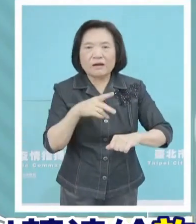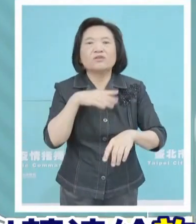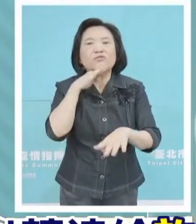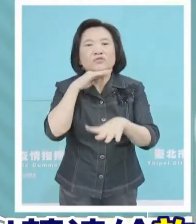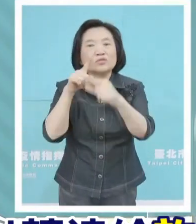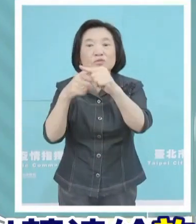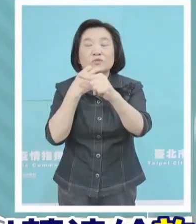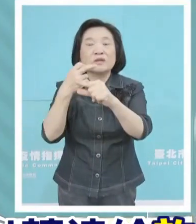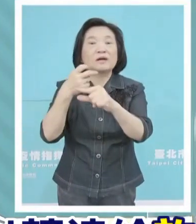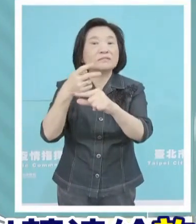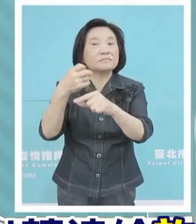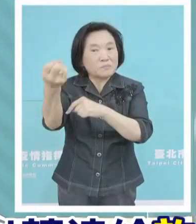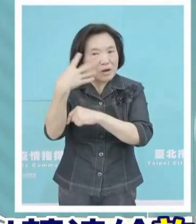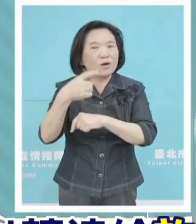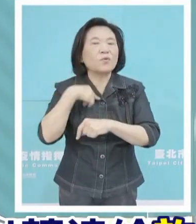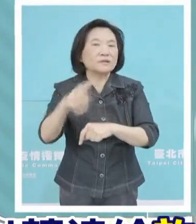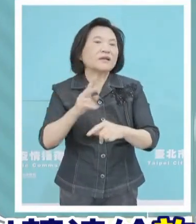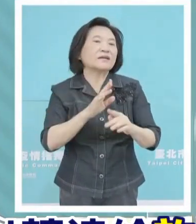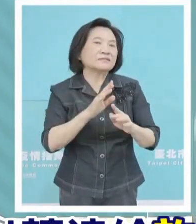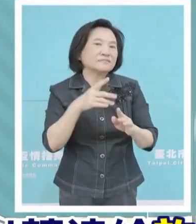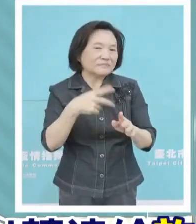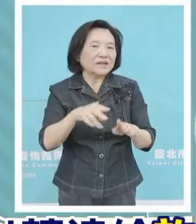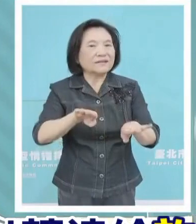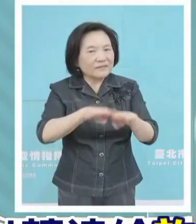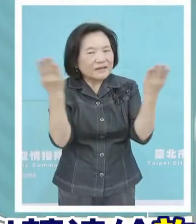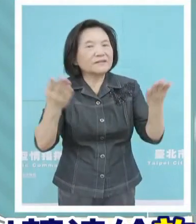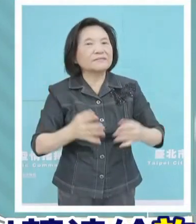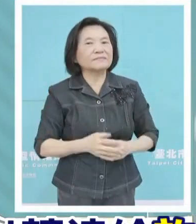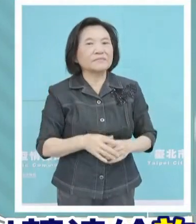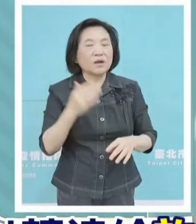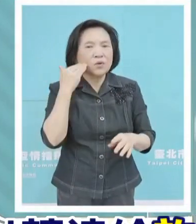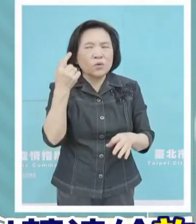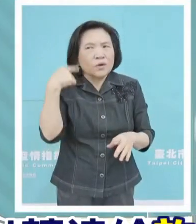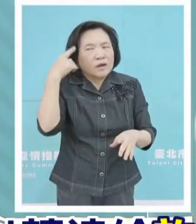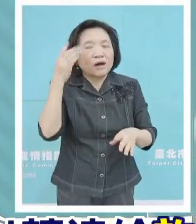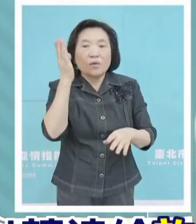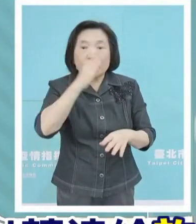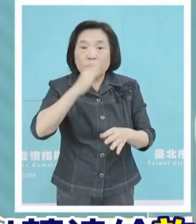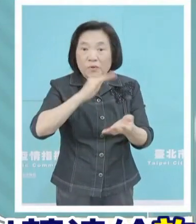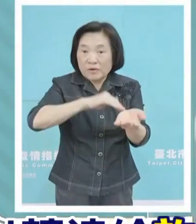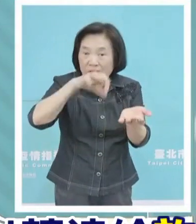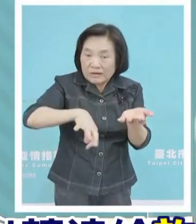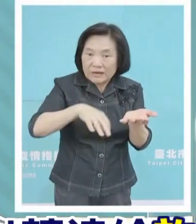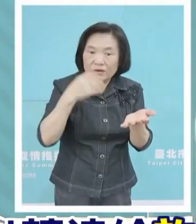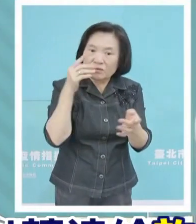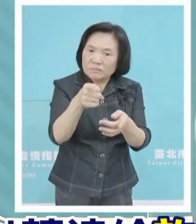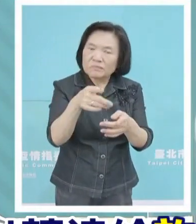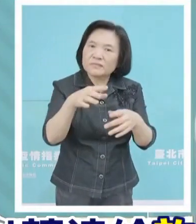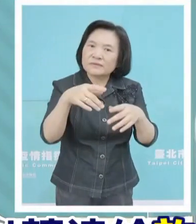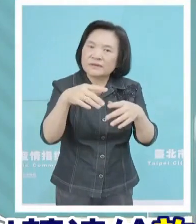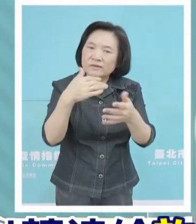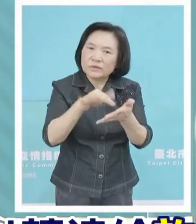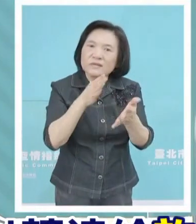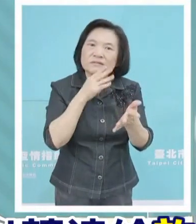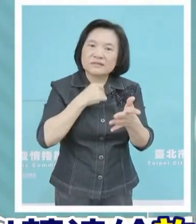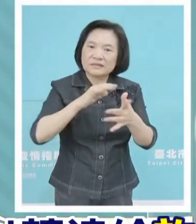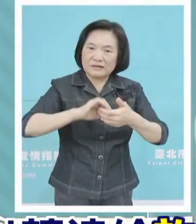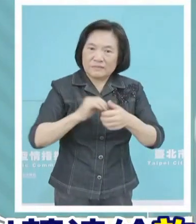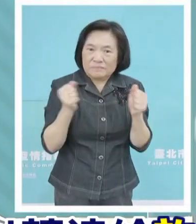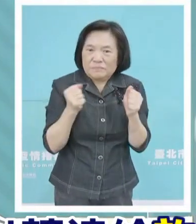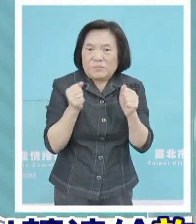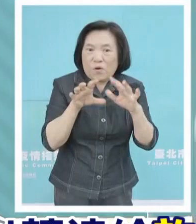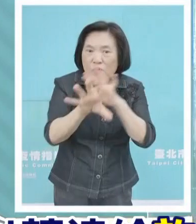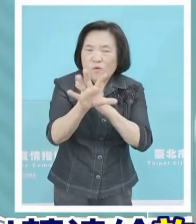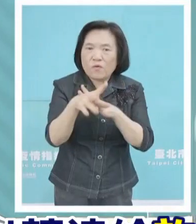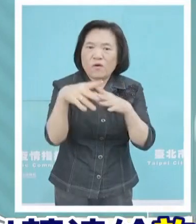划是，如果要用诊所，它必须要有保存，比如说2到8度或几度的这种保存设施。第